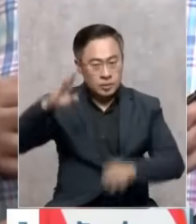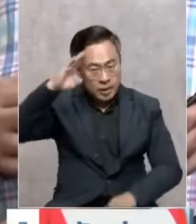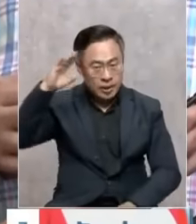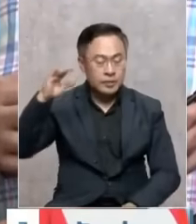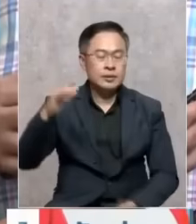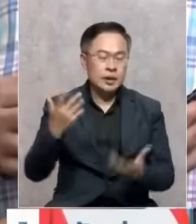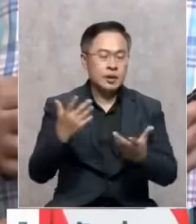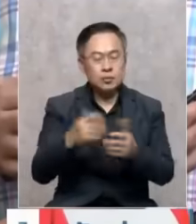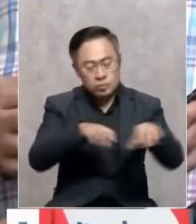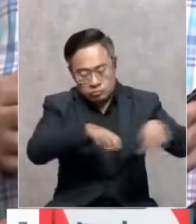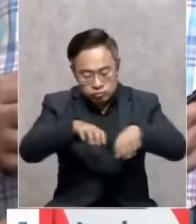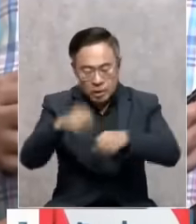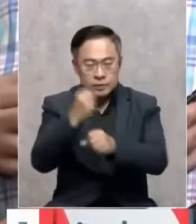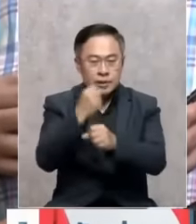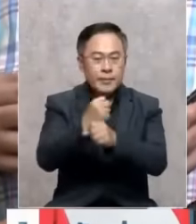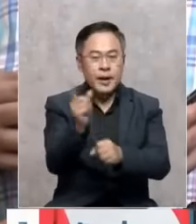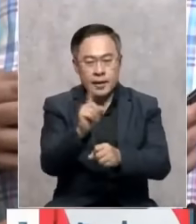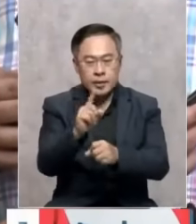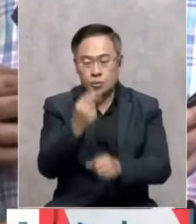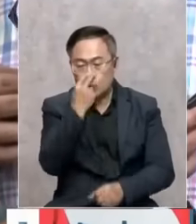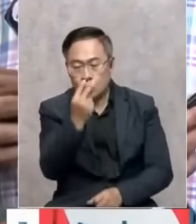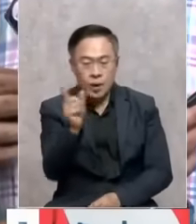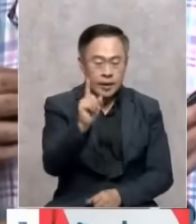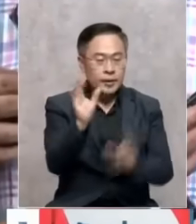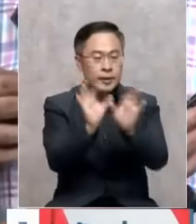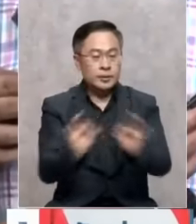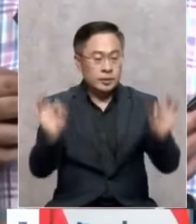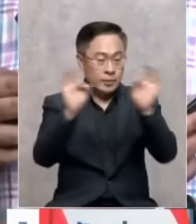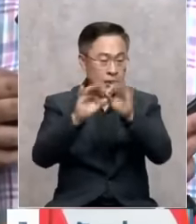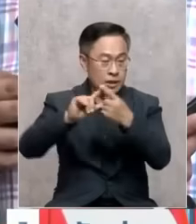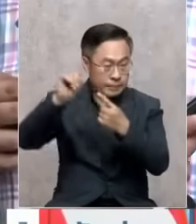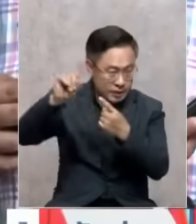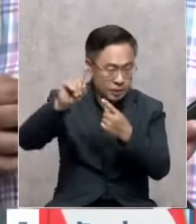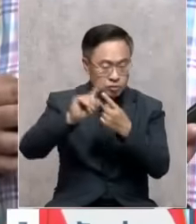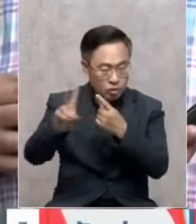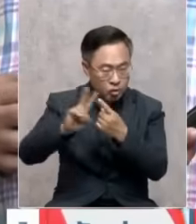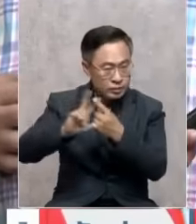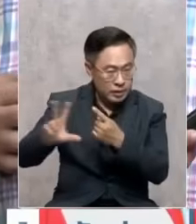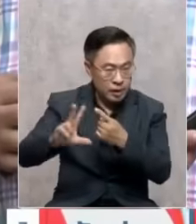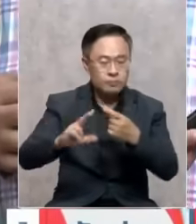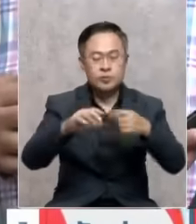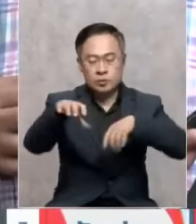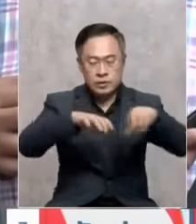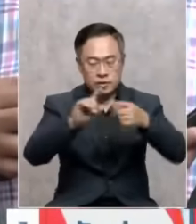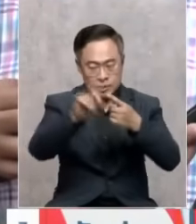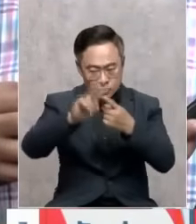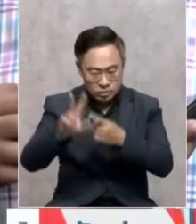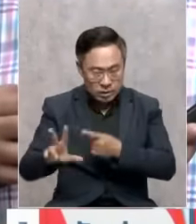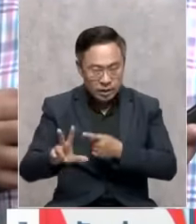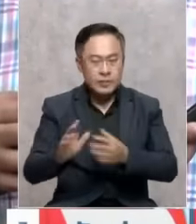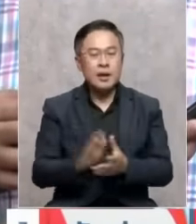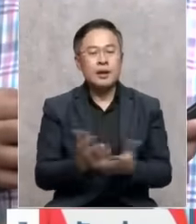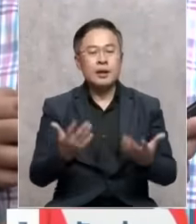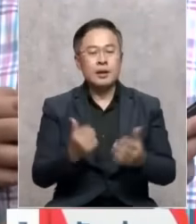ต้องบริหารอะไรบ้างอะไรต้องเป็นความสำคัญอันดับแรก1 2 3การวางตัว